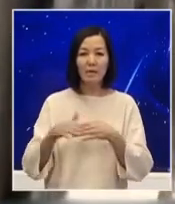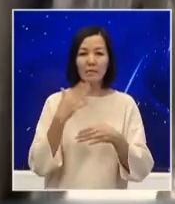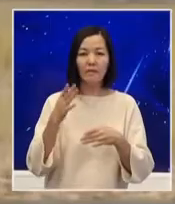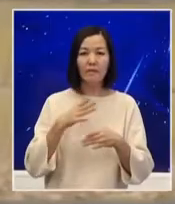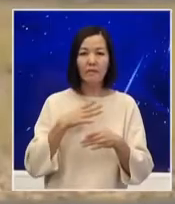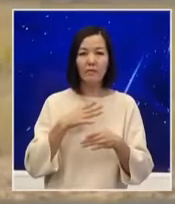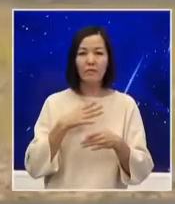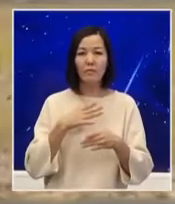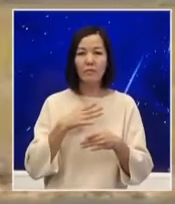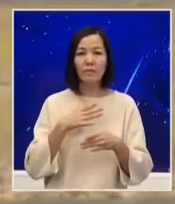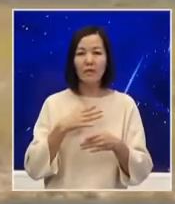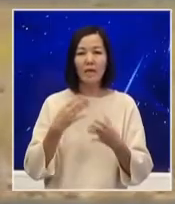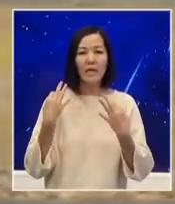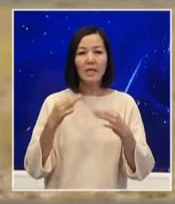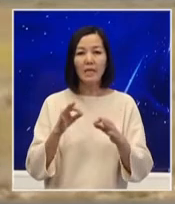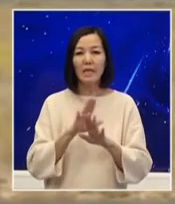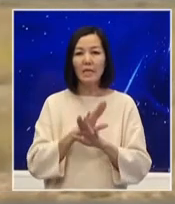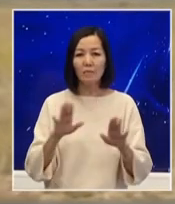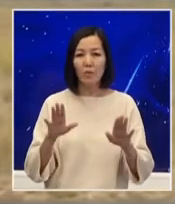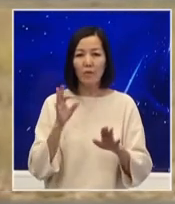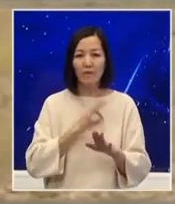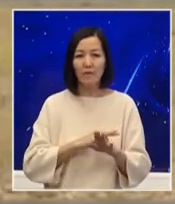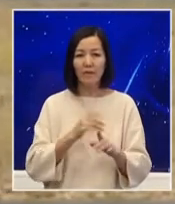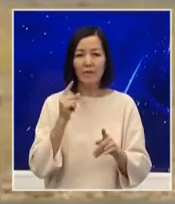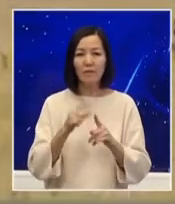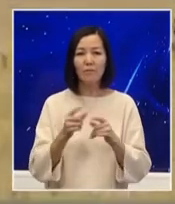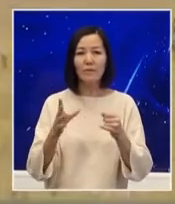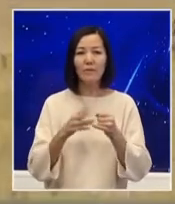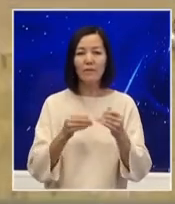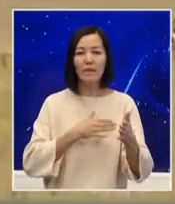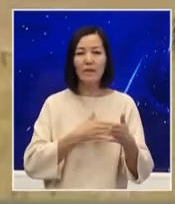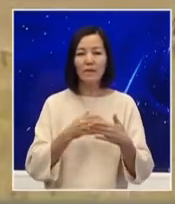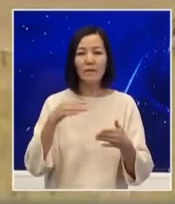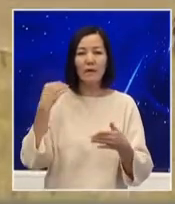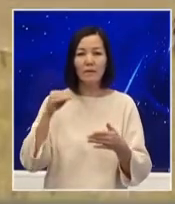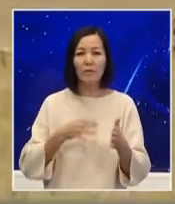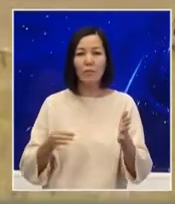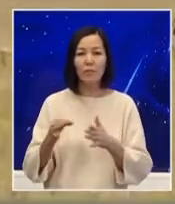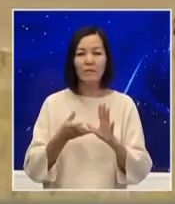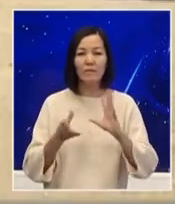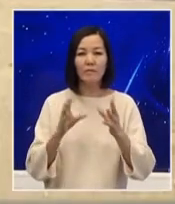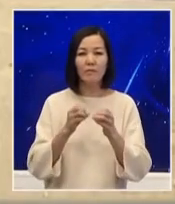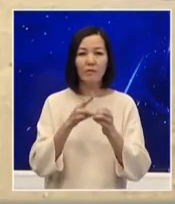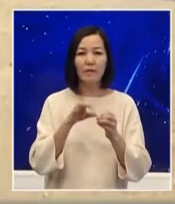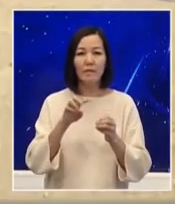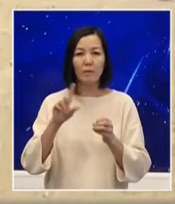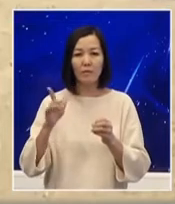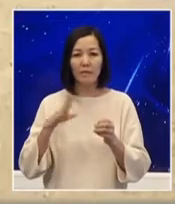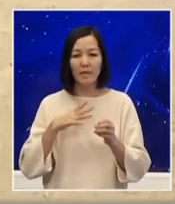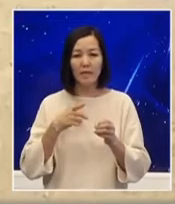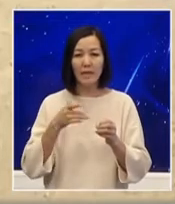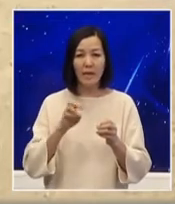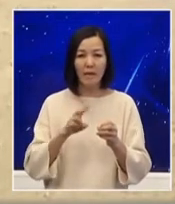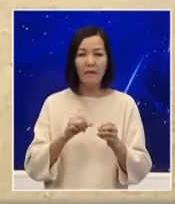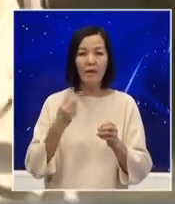административной ответственности за нерациональное их использование. К слову, земельные активы Атырауской области составляют около 12 миллионов